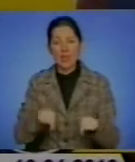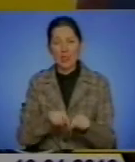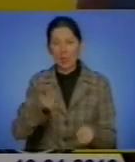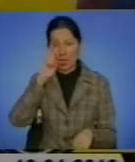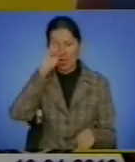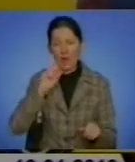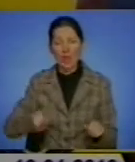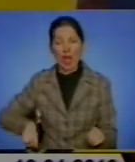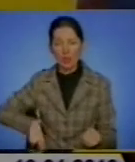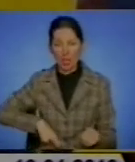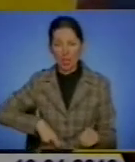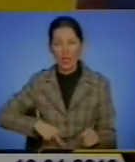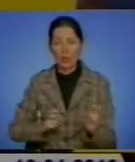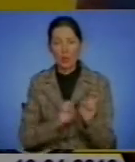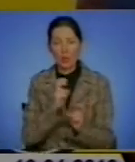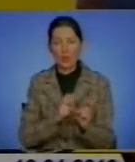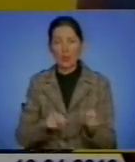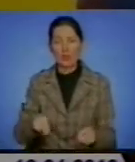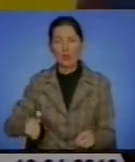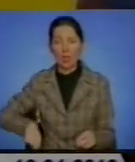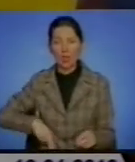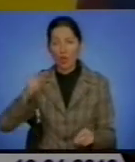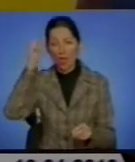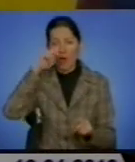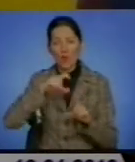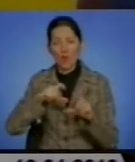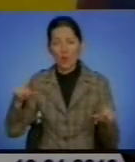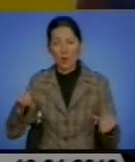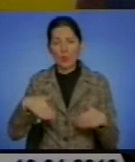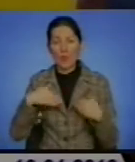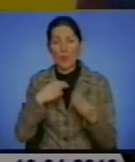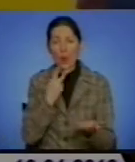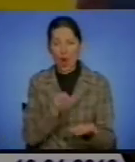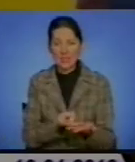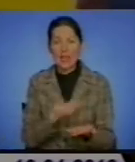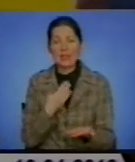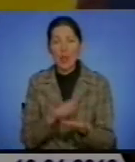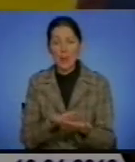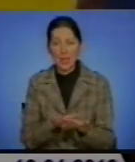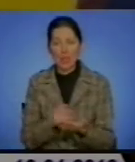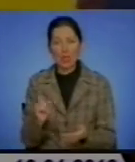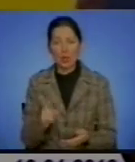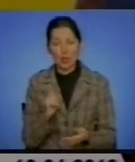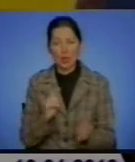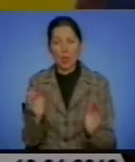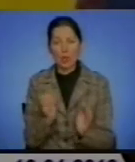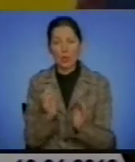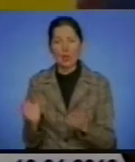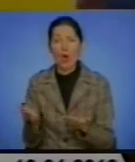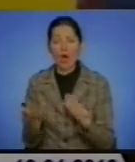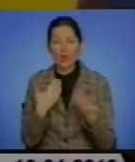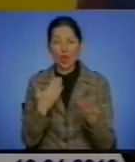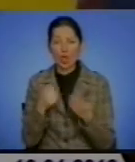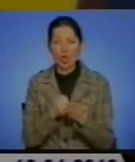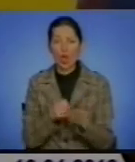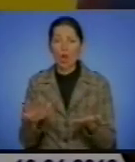адміністрацій, підприємств, ректорів вузів показати приклад господарського дбайливого ставлення до чистоти і порядку